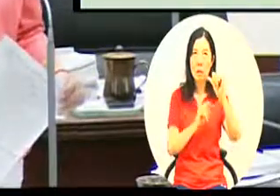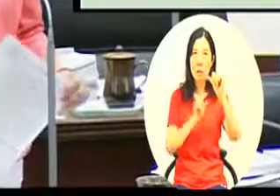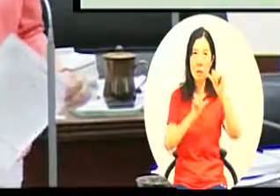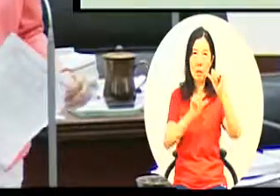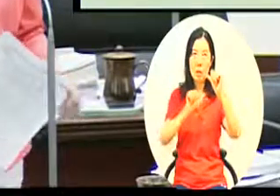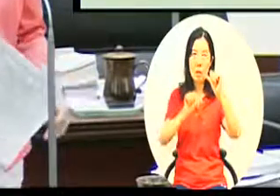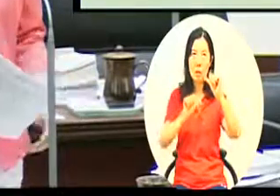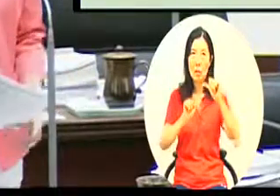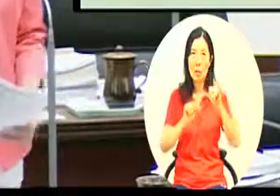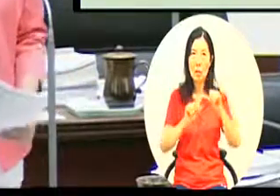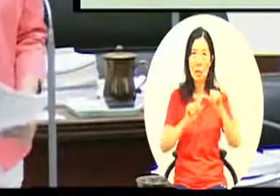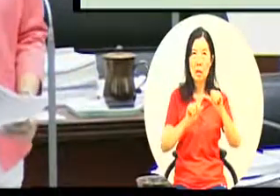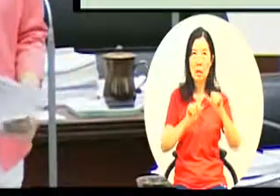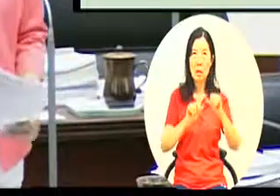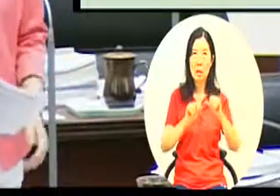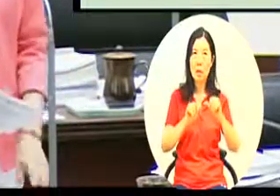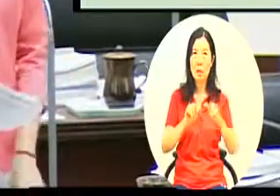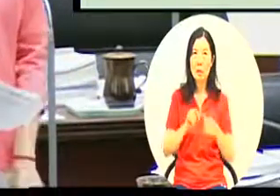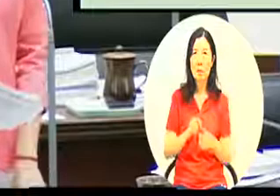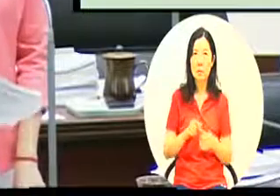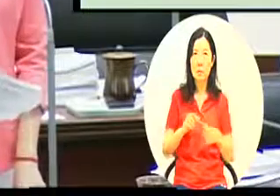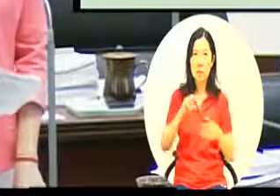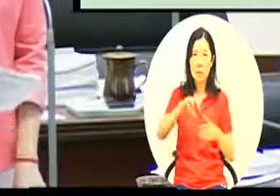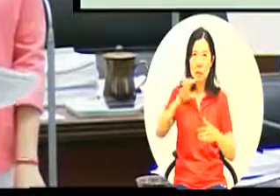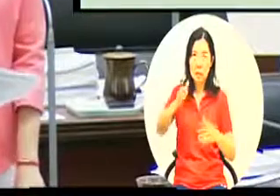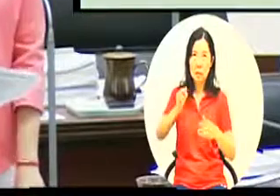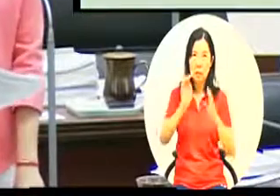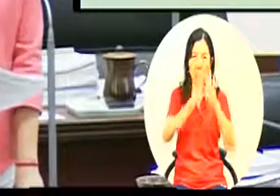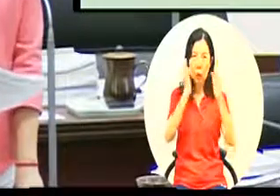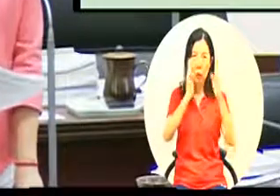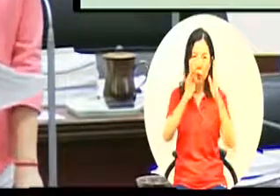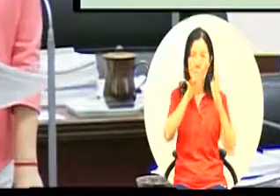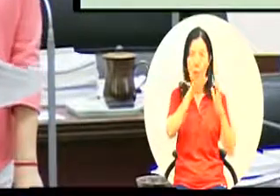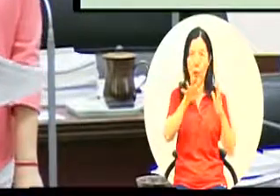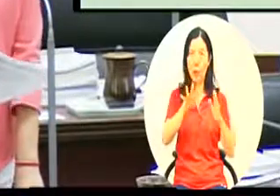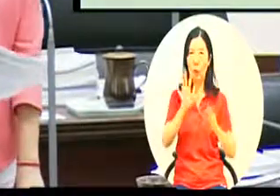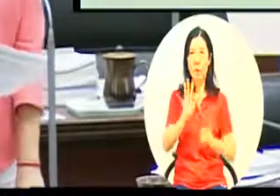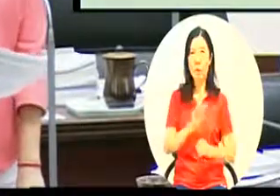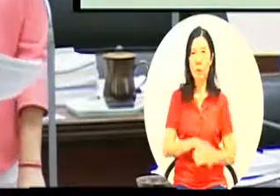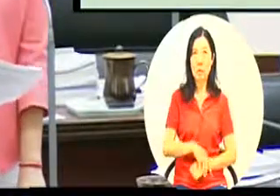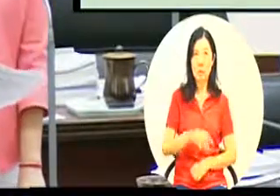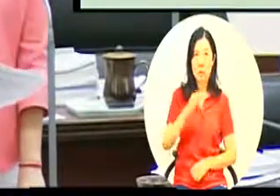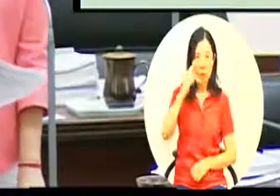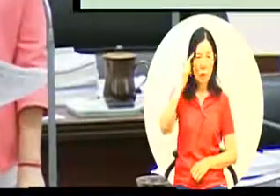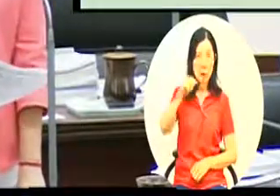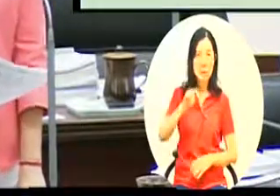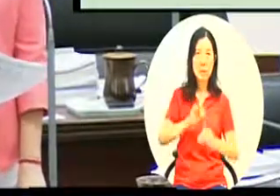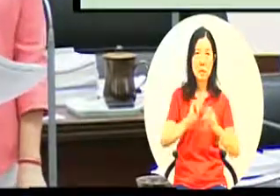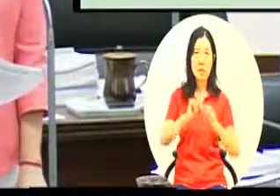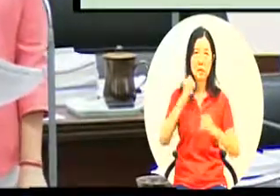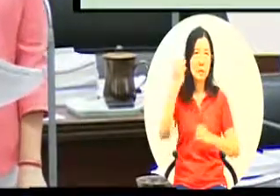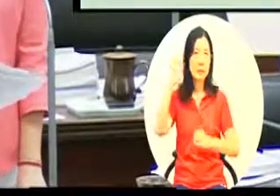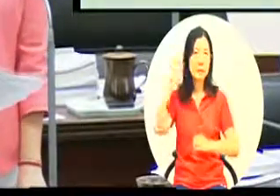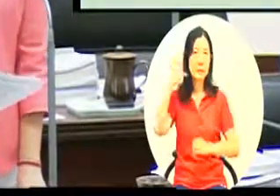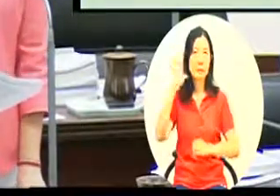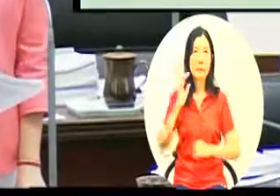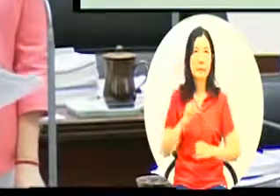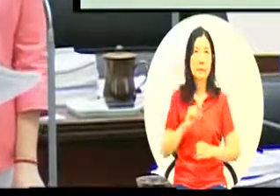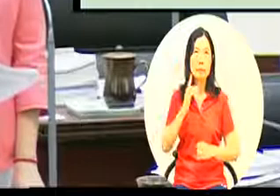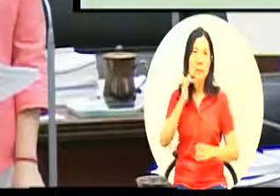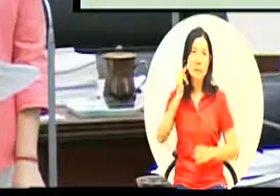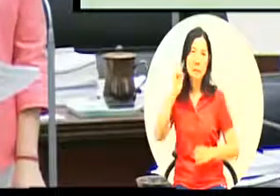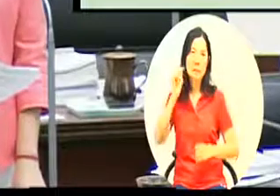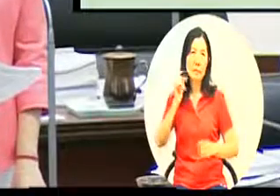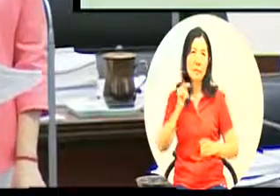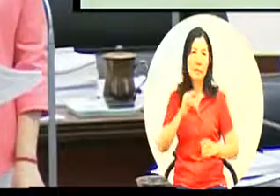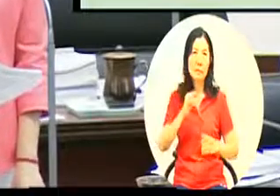5月15日呢，我们琼华处长呢也在脸书这样自爆。我觉得这个社会新闻呢，身为家长，身为民意